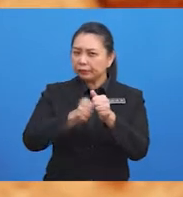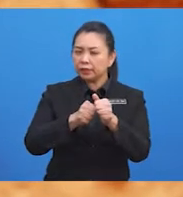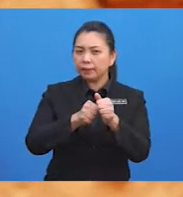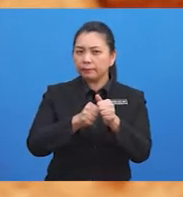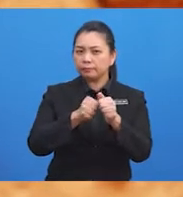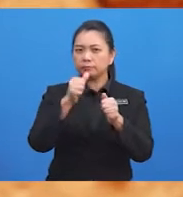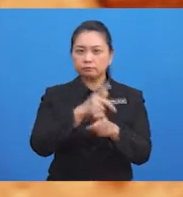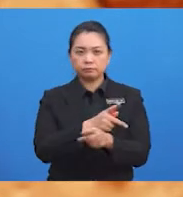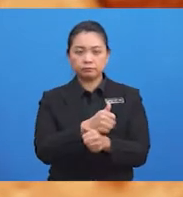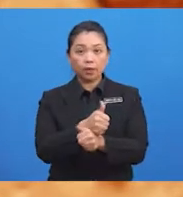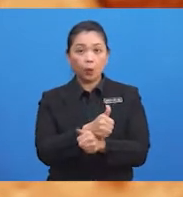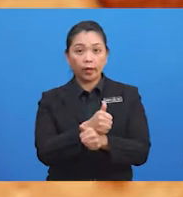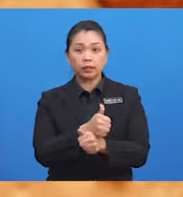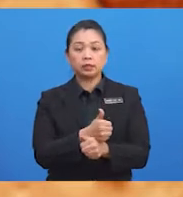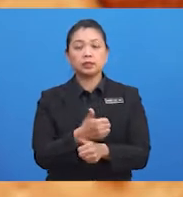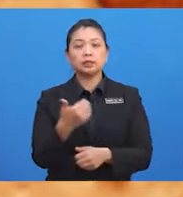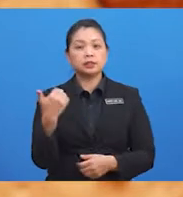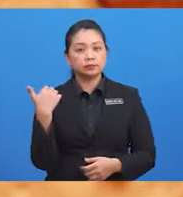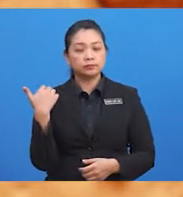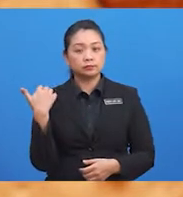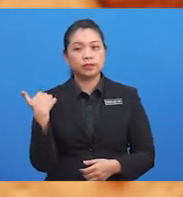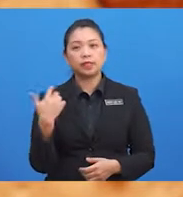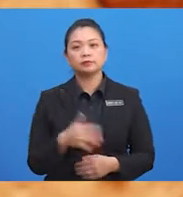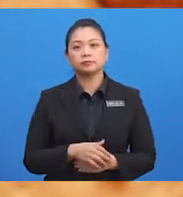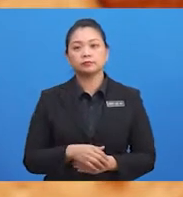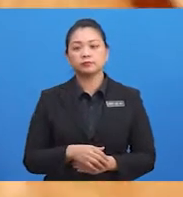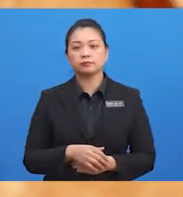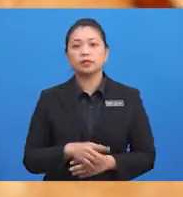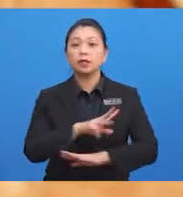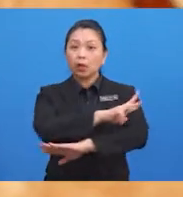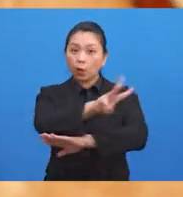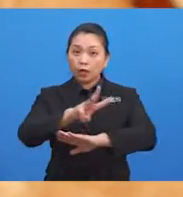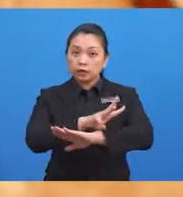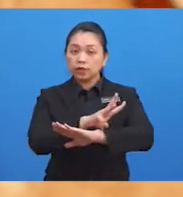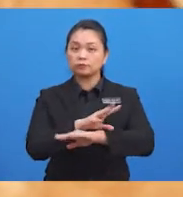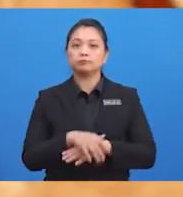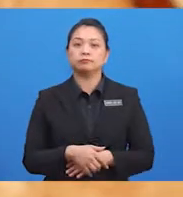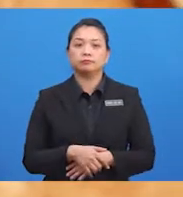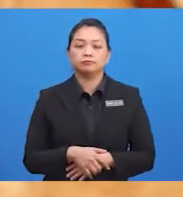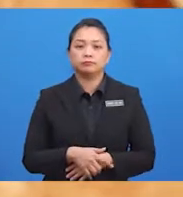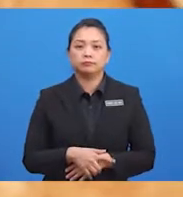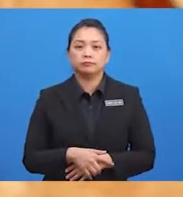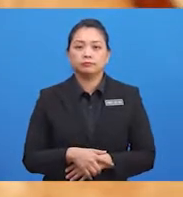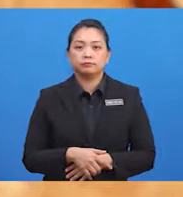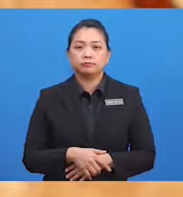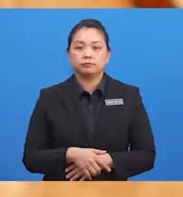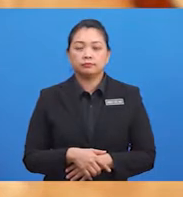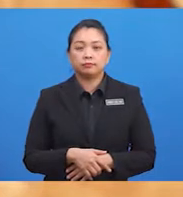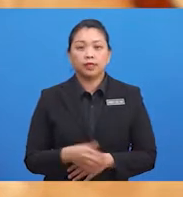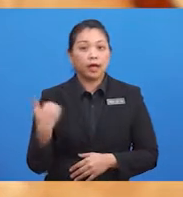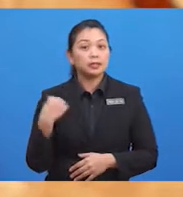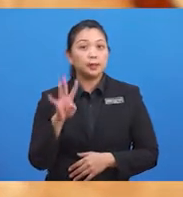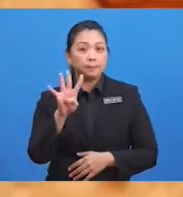ini diberikan kawasan pegangan dan kawasan pemakanan kawasan pegangan digunakan kepada